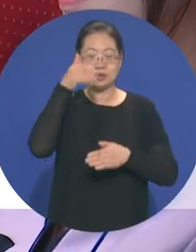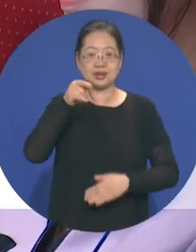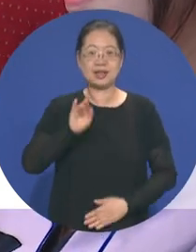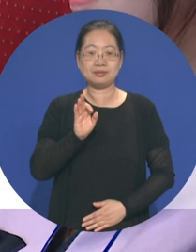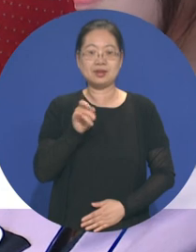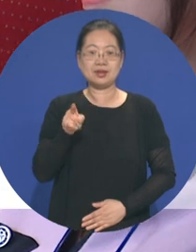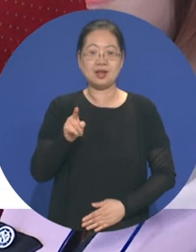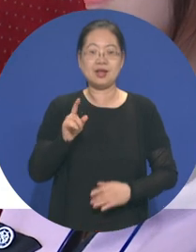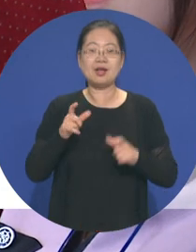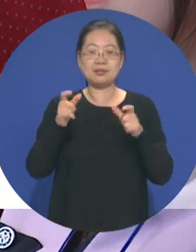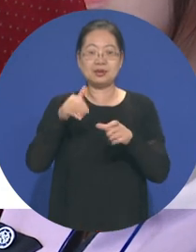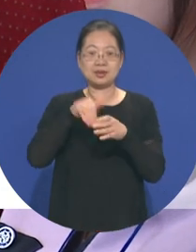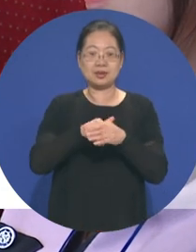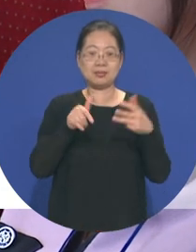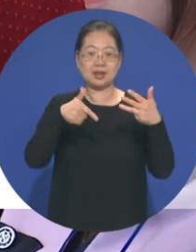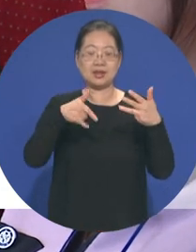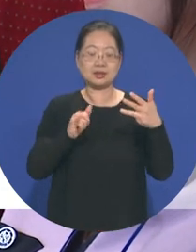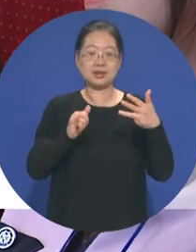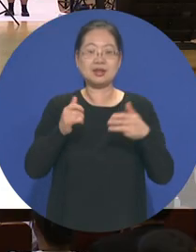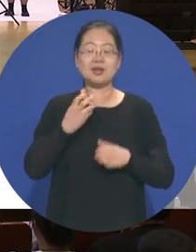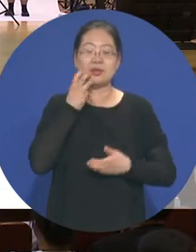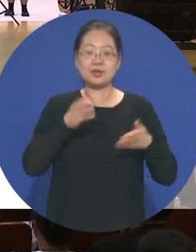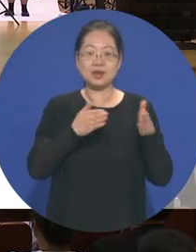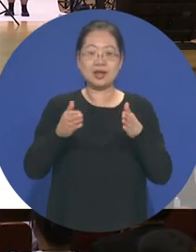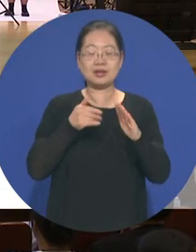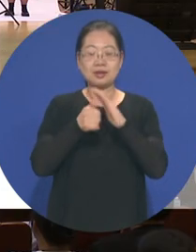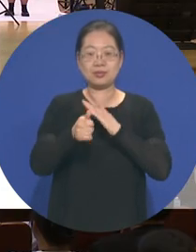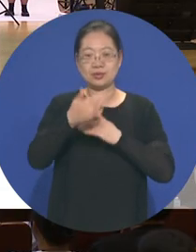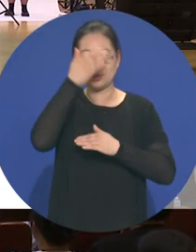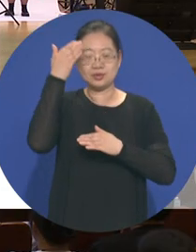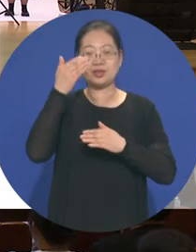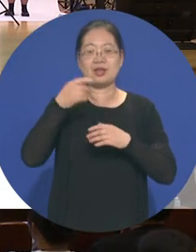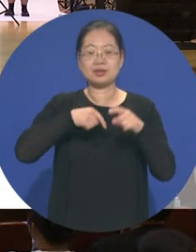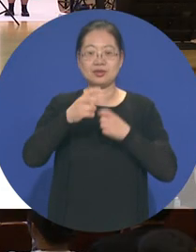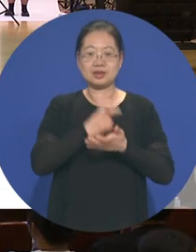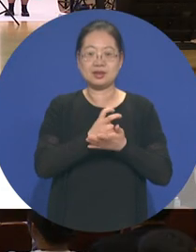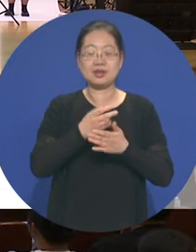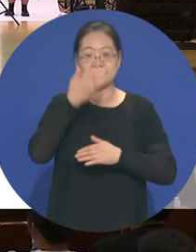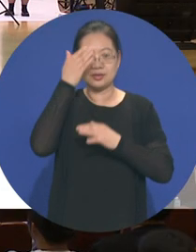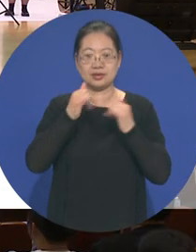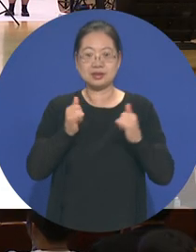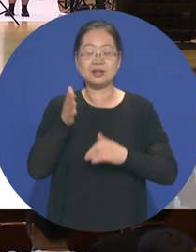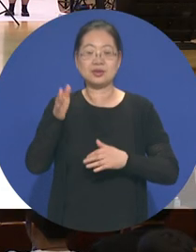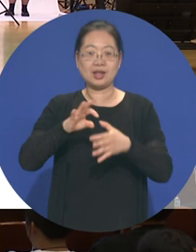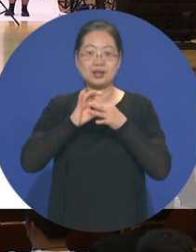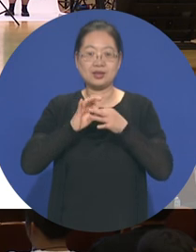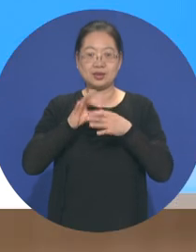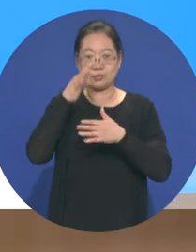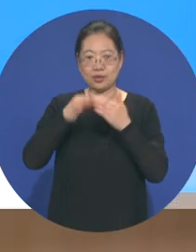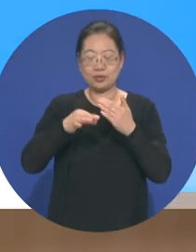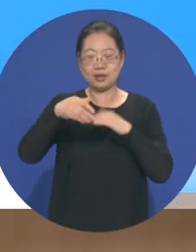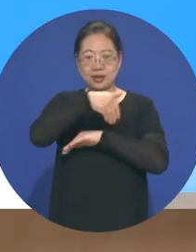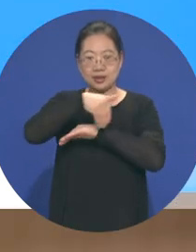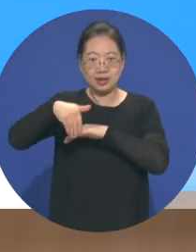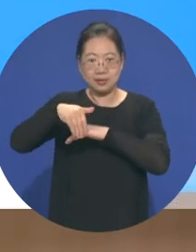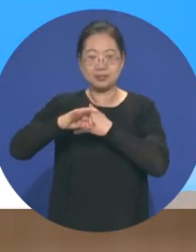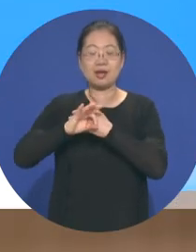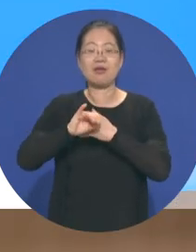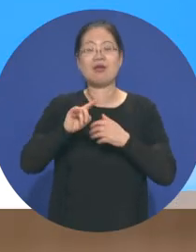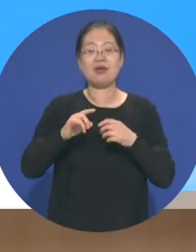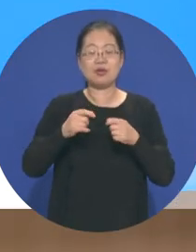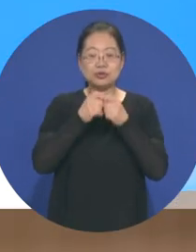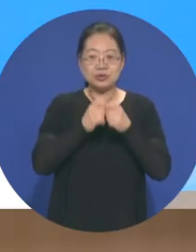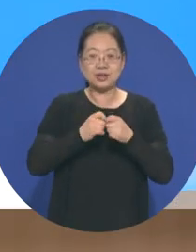갭이어는 민선 8기 경기도의 대표 청년 정책으로 청년이 진로와 관련된 프로젝트를 구상하면 이를 구체화할 수